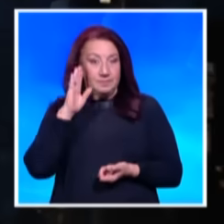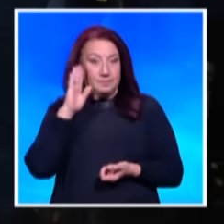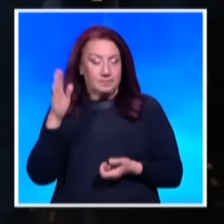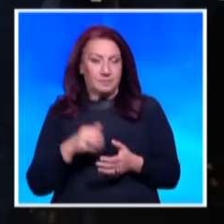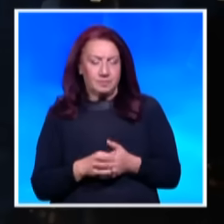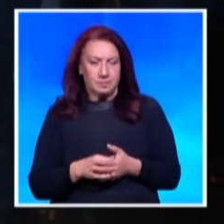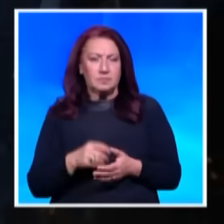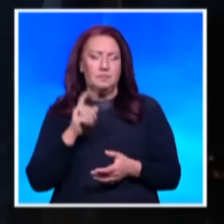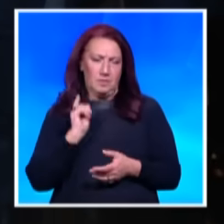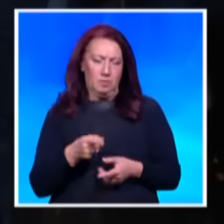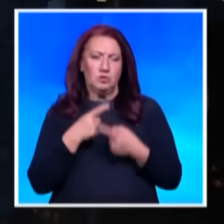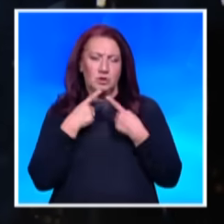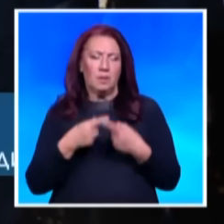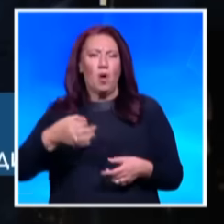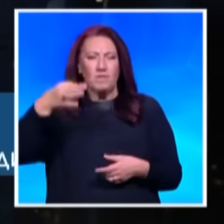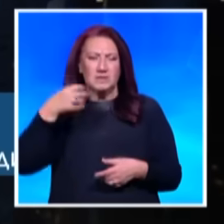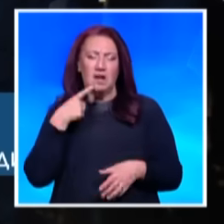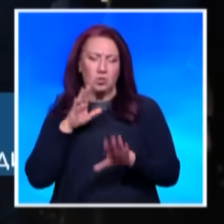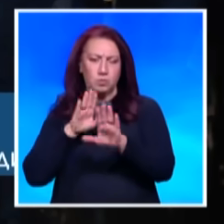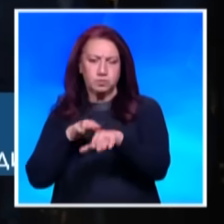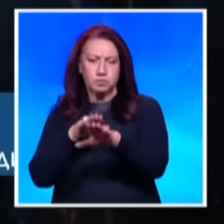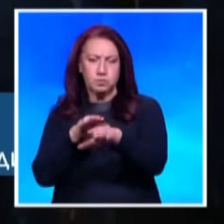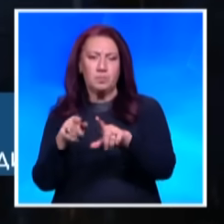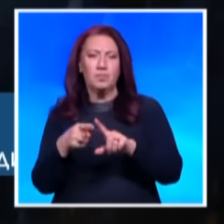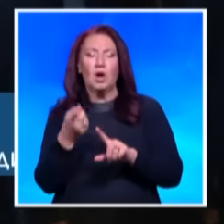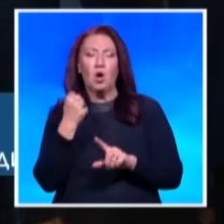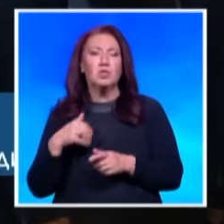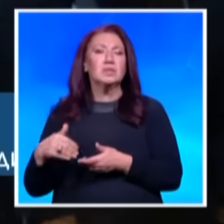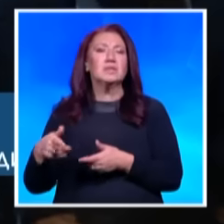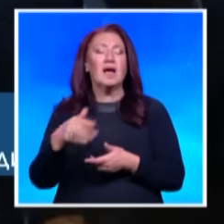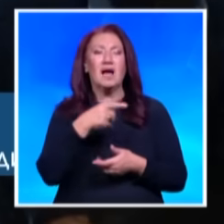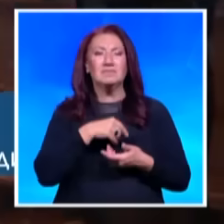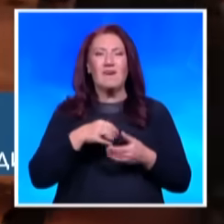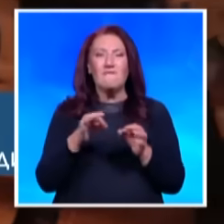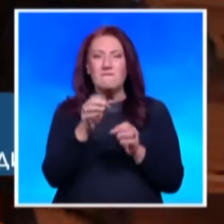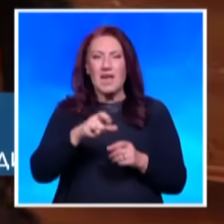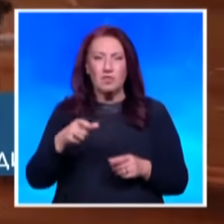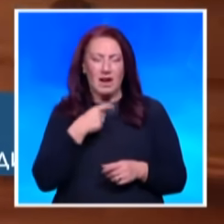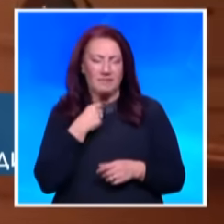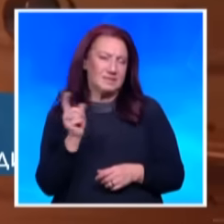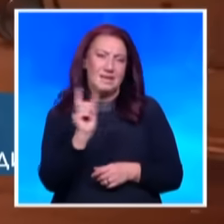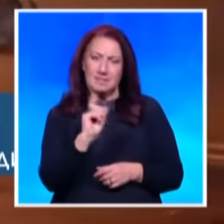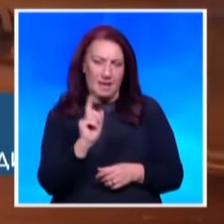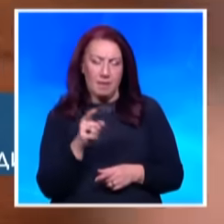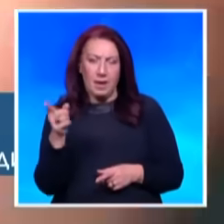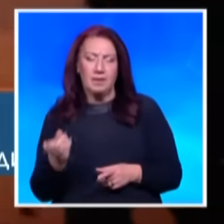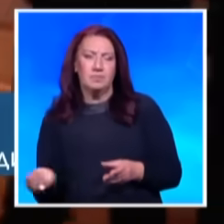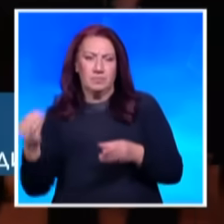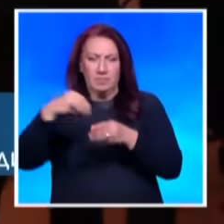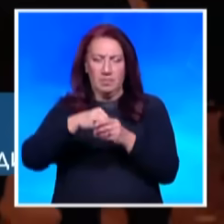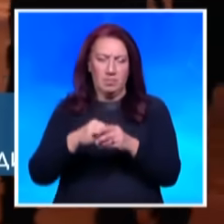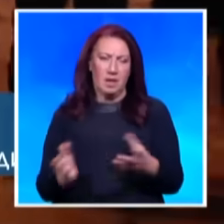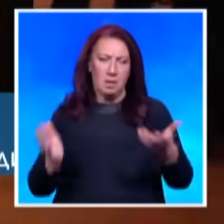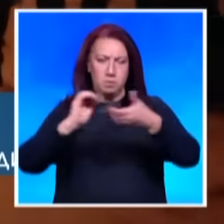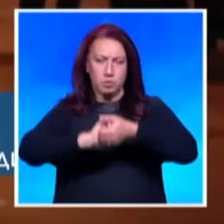Може да кажем, че официално шествие, организирано от привържениците на Левски, нямаше, но те се обединиха заедно с привърженици на ЦСКА.